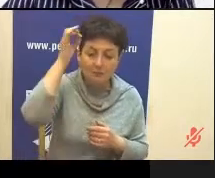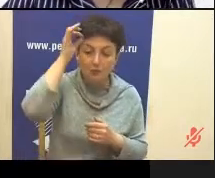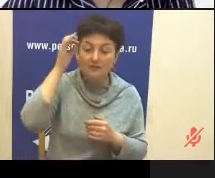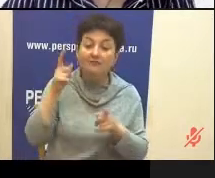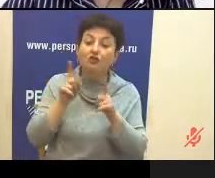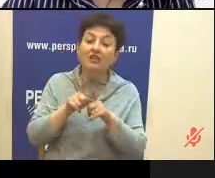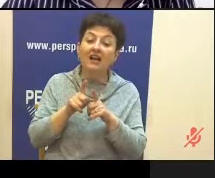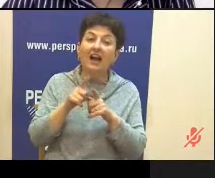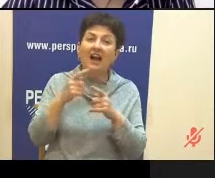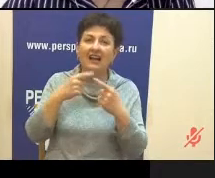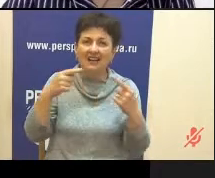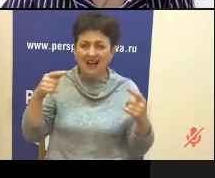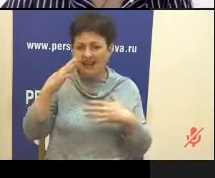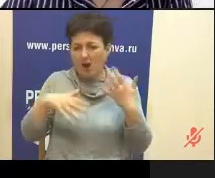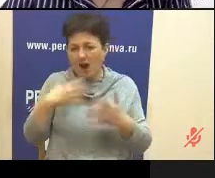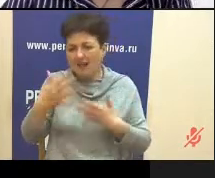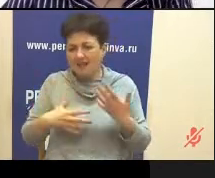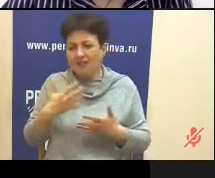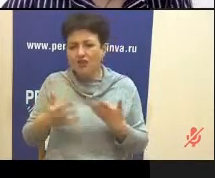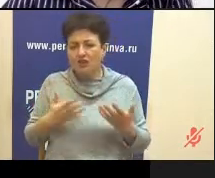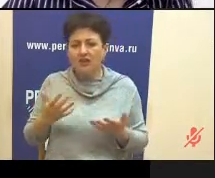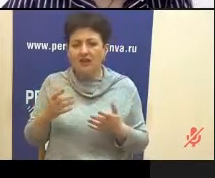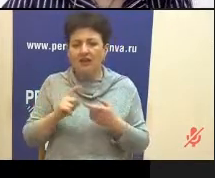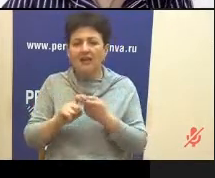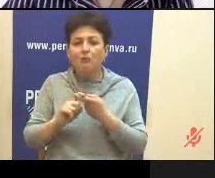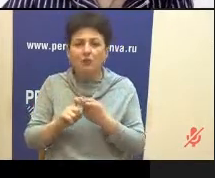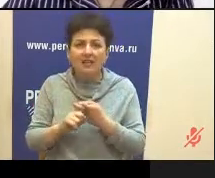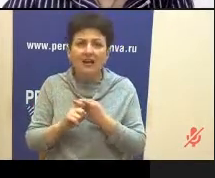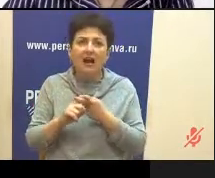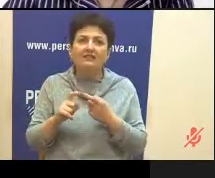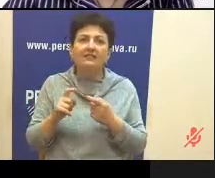что именно вот такая вот хаотичная